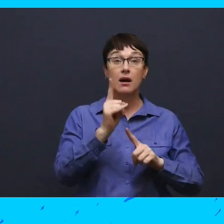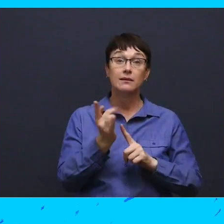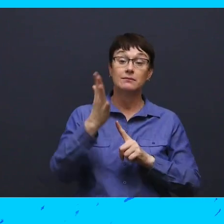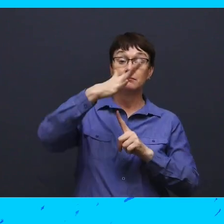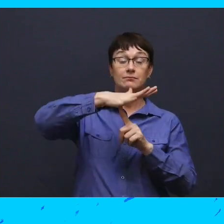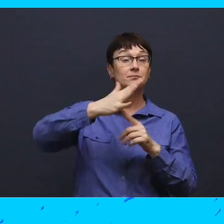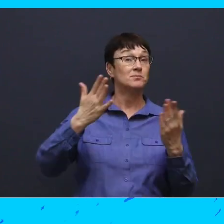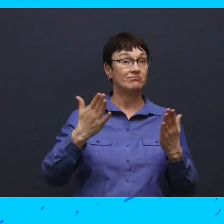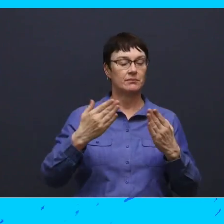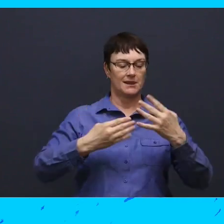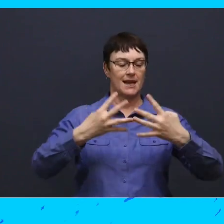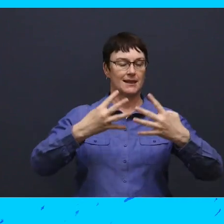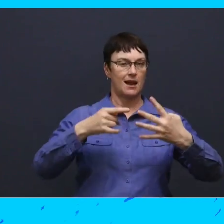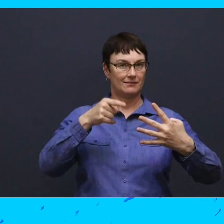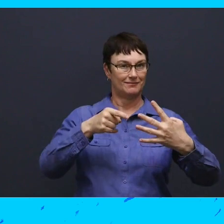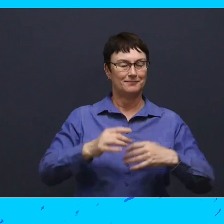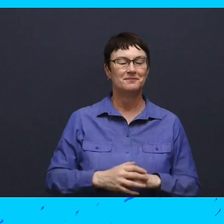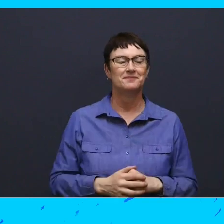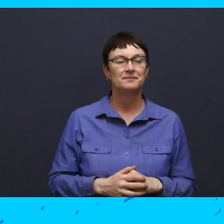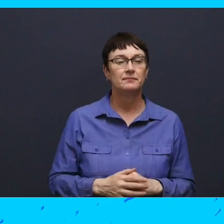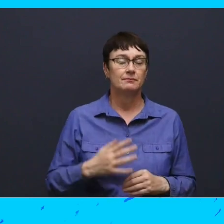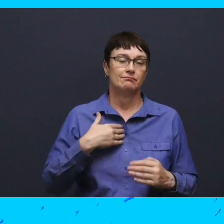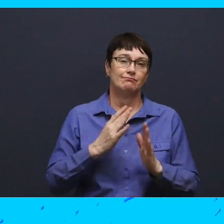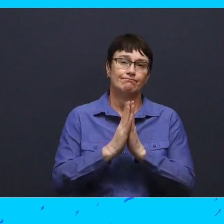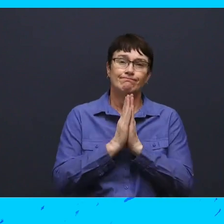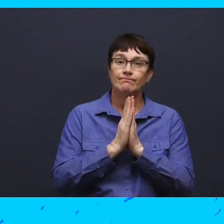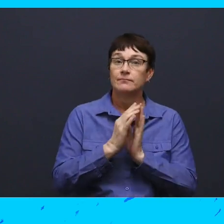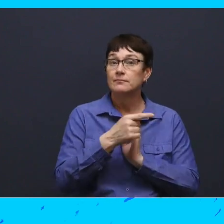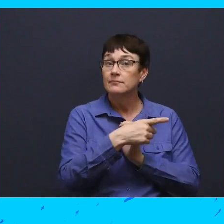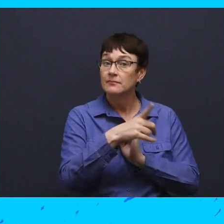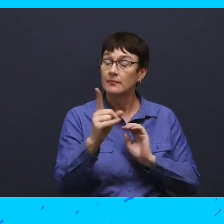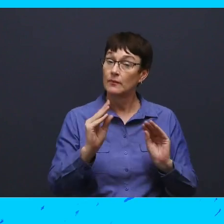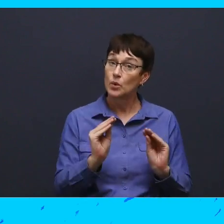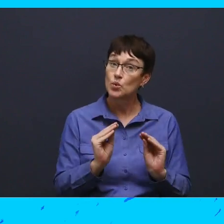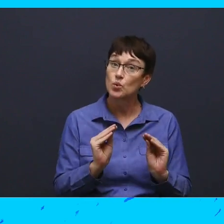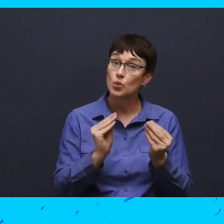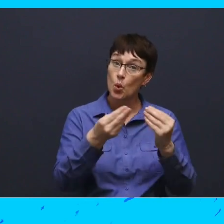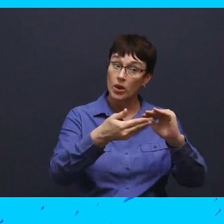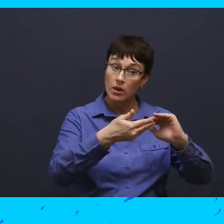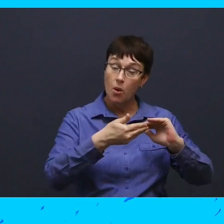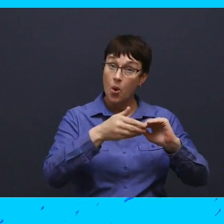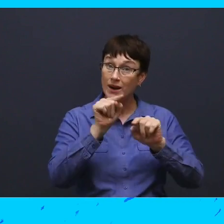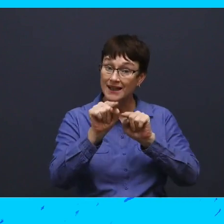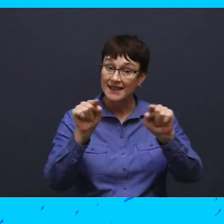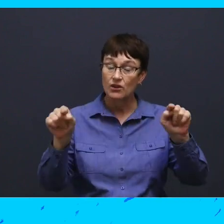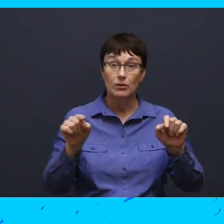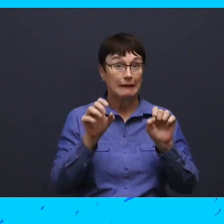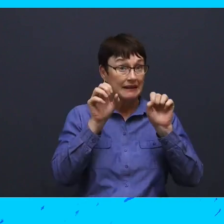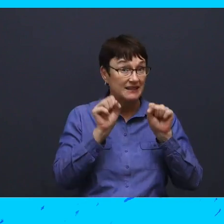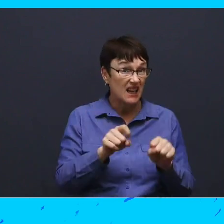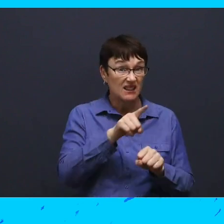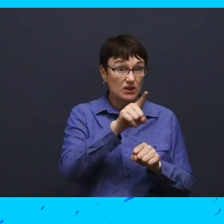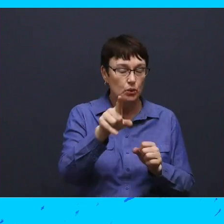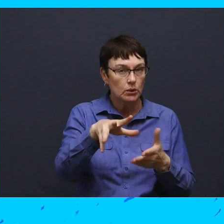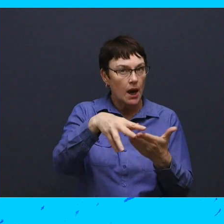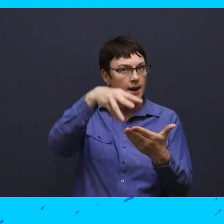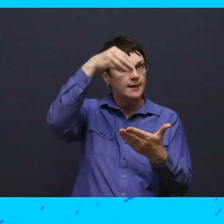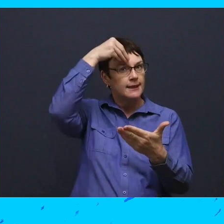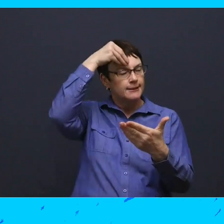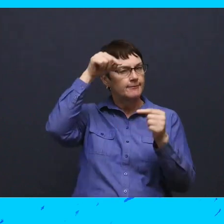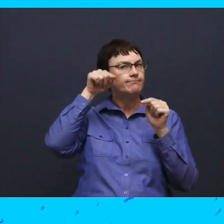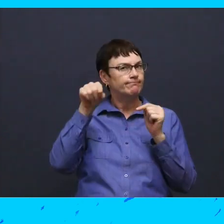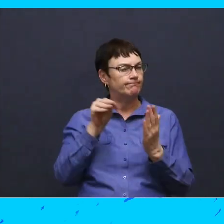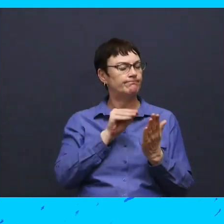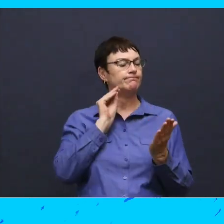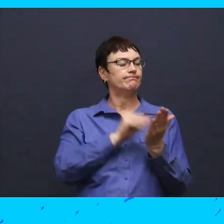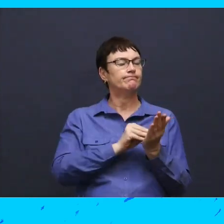Je remercie l'organisation et les participants et l'audience. Et